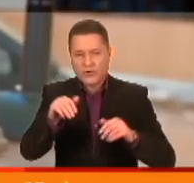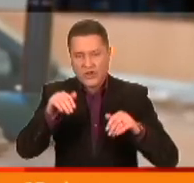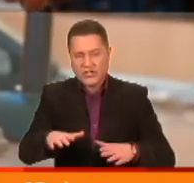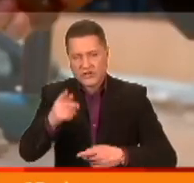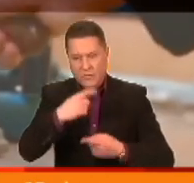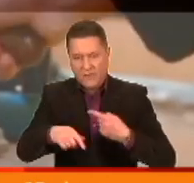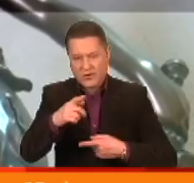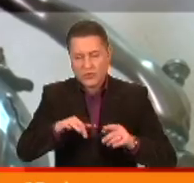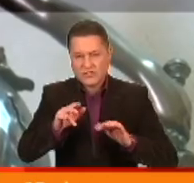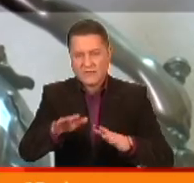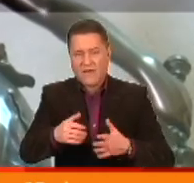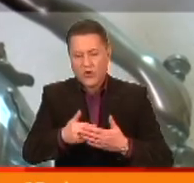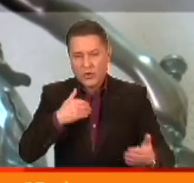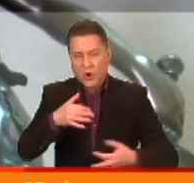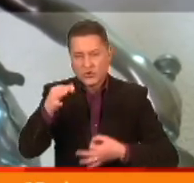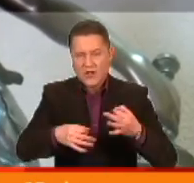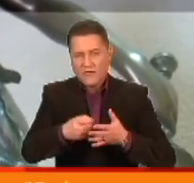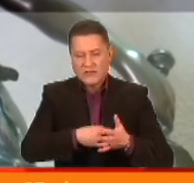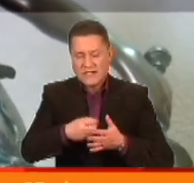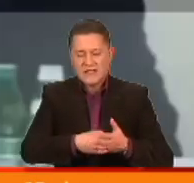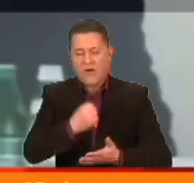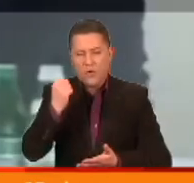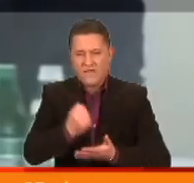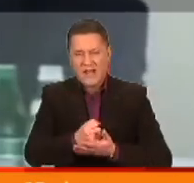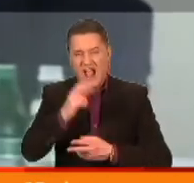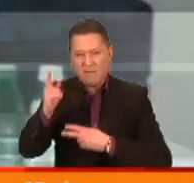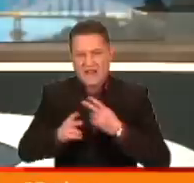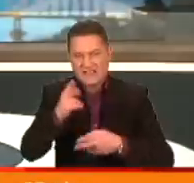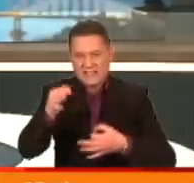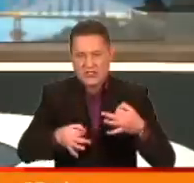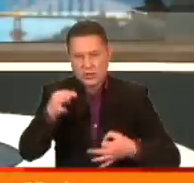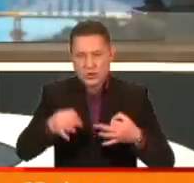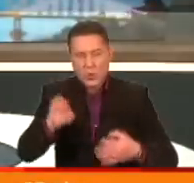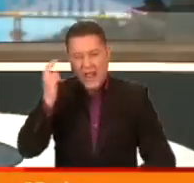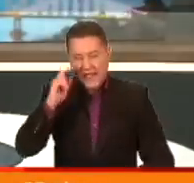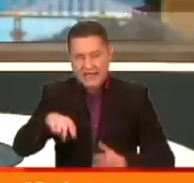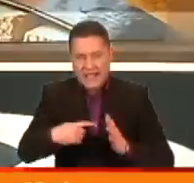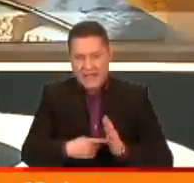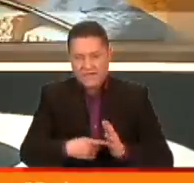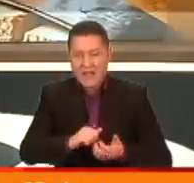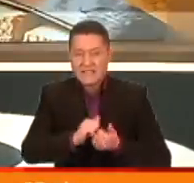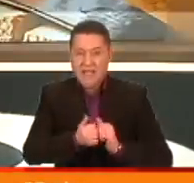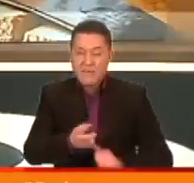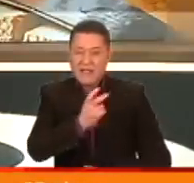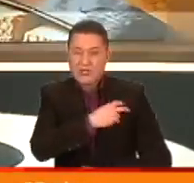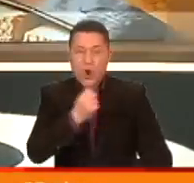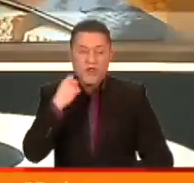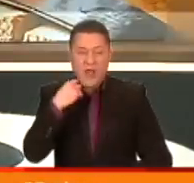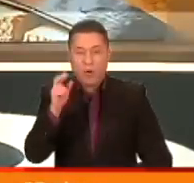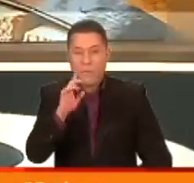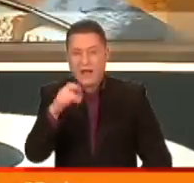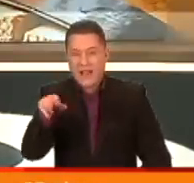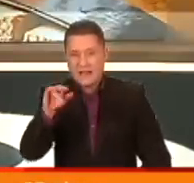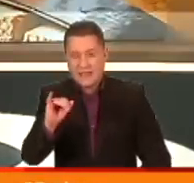на досудове слідство ухвалив апеляційний суд Києва. Замість коньяку – бренді.